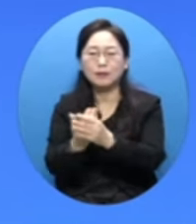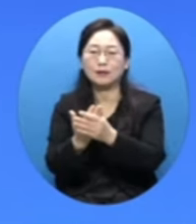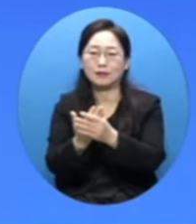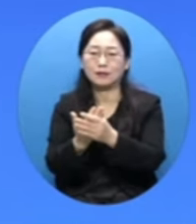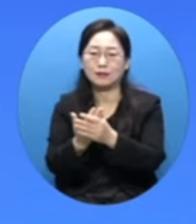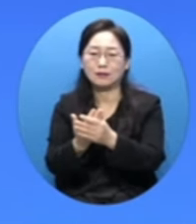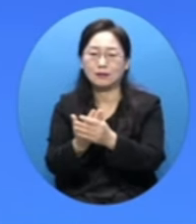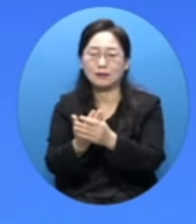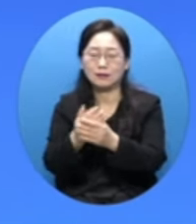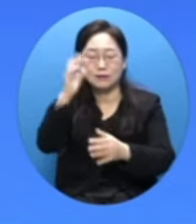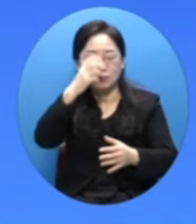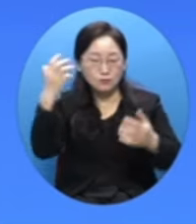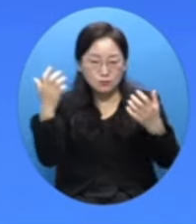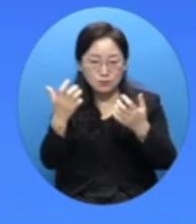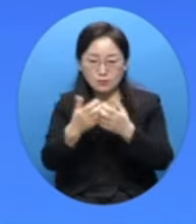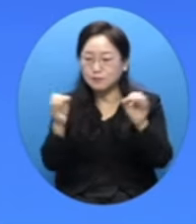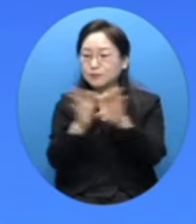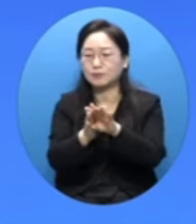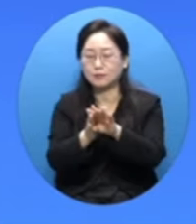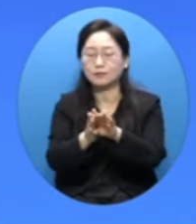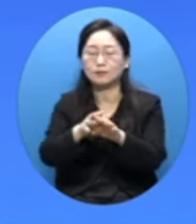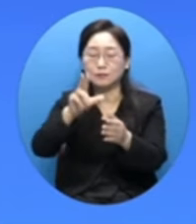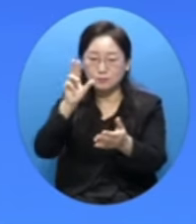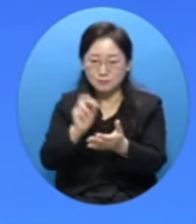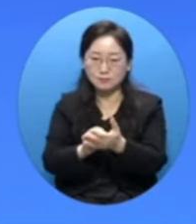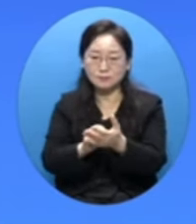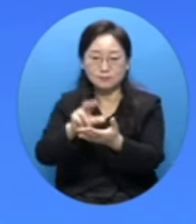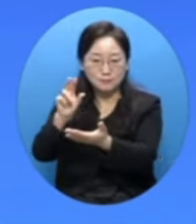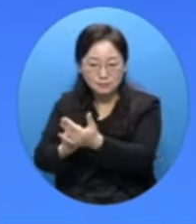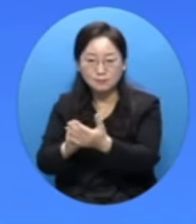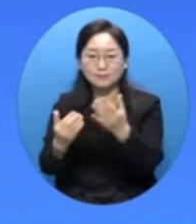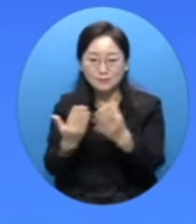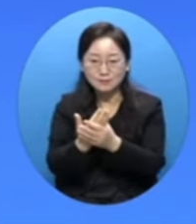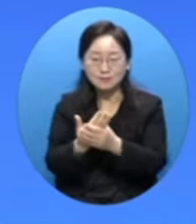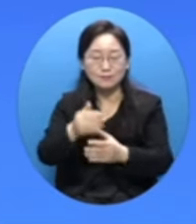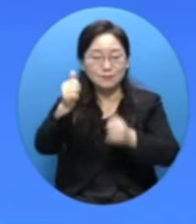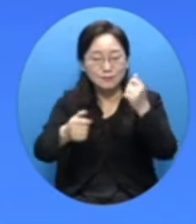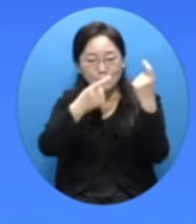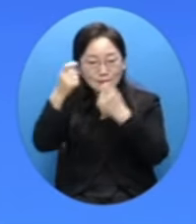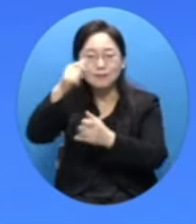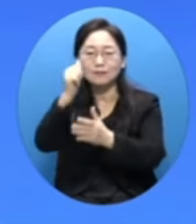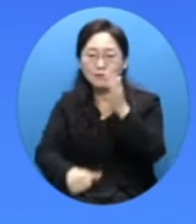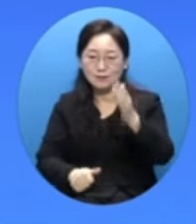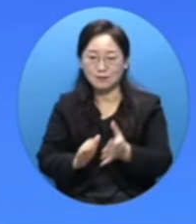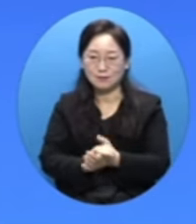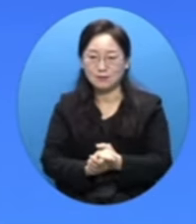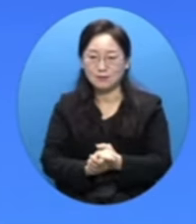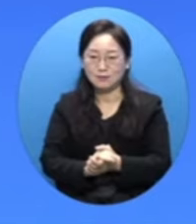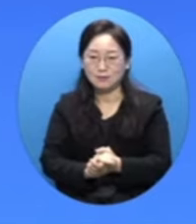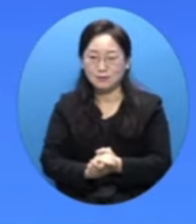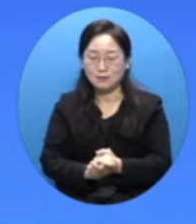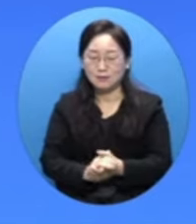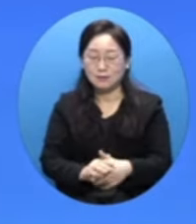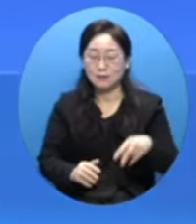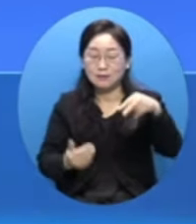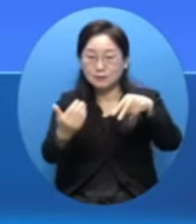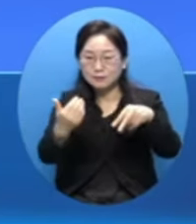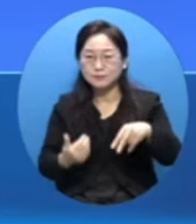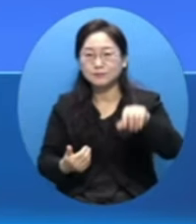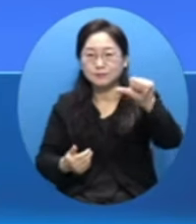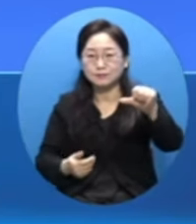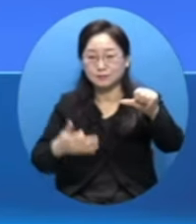충만을 잃어버릴 때 온갖 문제가 생겨나고 온갖 시험에 들게 되는 것입니다. 그래서 데살로니가전서 5장